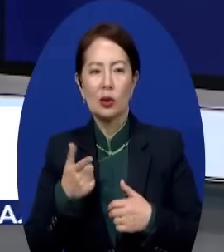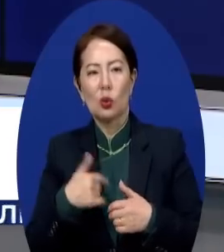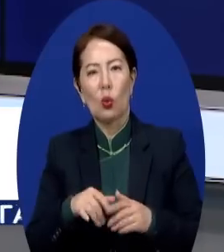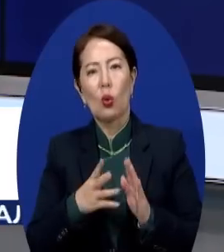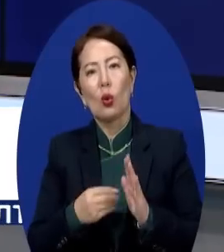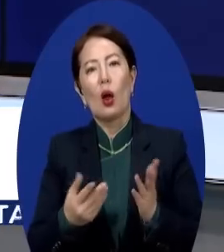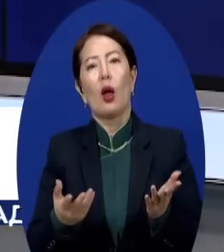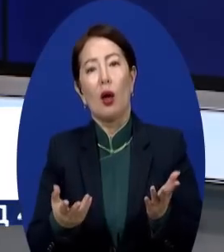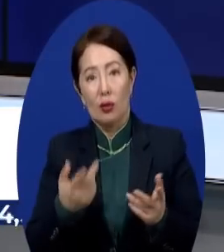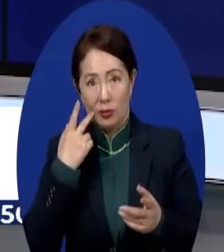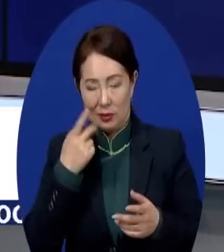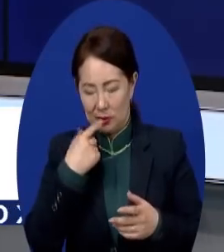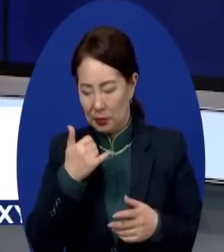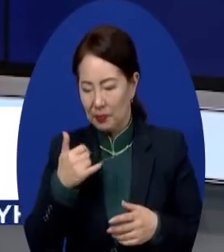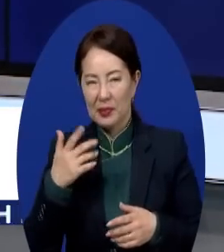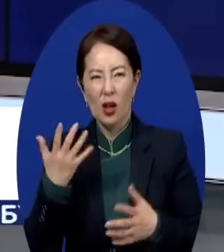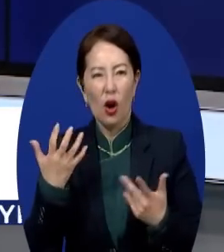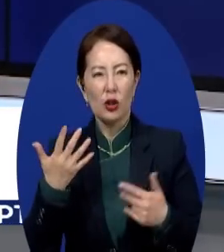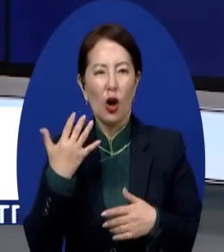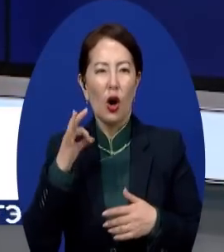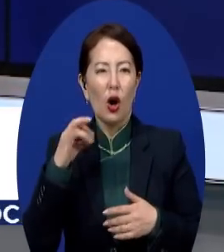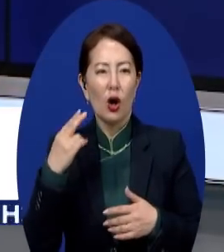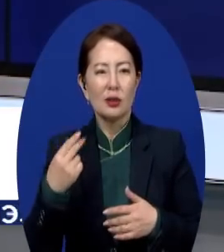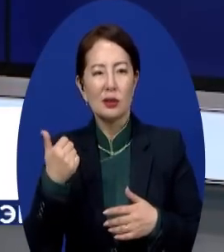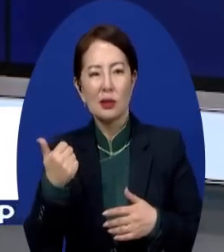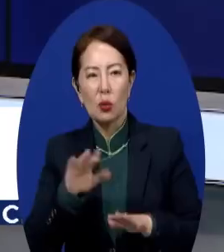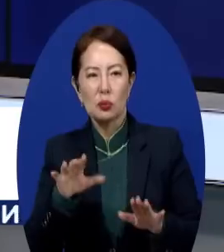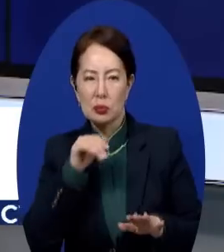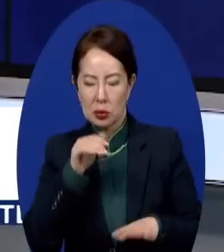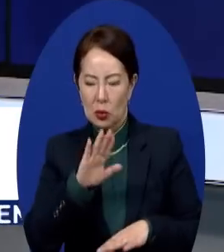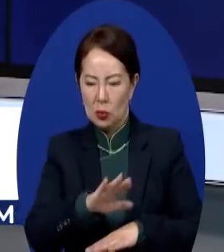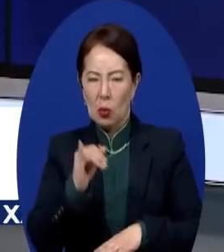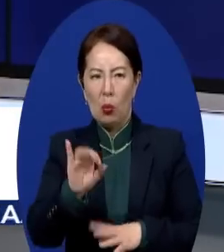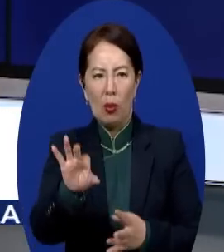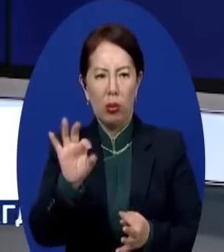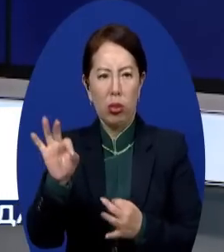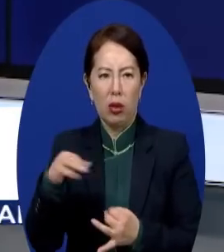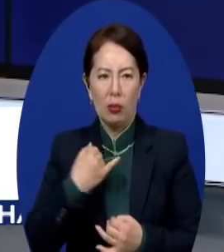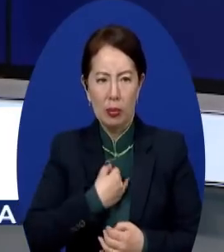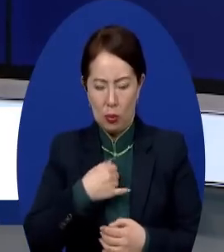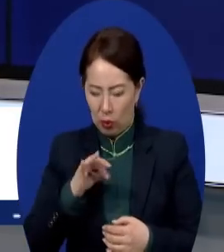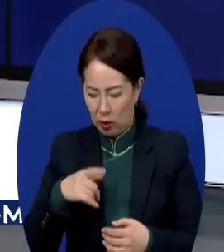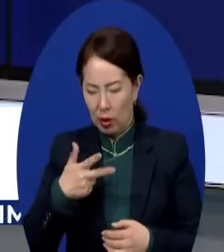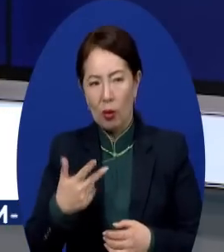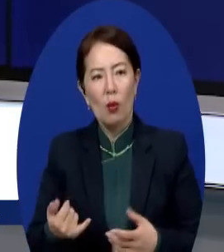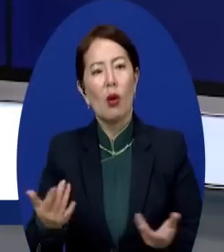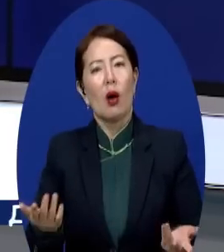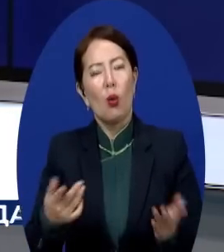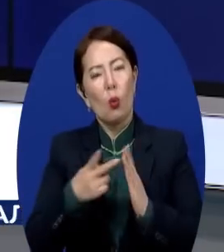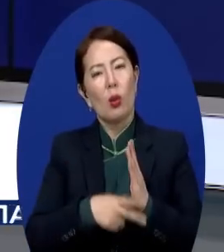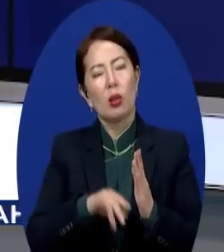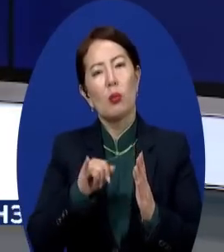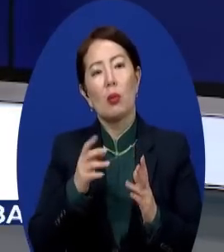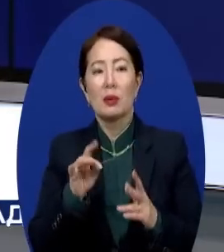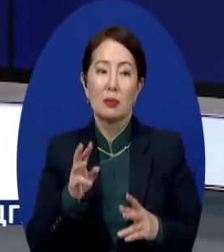гэсэн байр суурьтай байдэ. Жишээлбэл одоо эдгээрийн хонц сан сурлах хүмүүсээс нь биш сурлага муутай хүмүүсээс нь сонгогдчихвол миний үнэлгээг тэр хүмүүсдэр үнэлэгдэх гээд